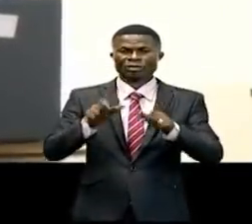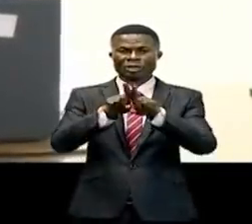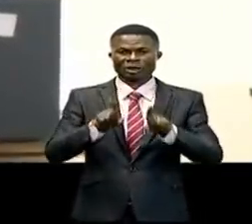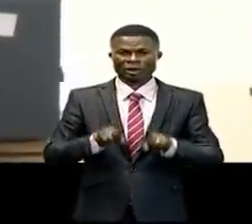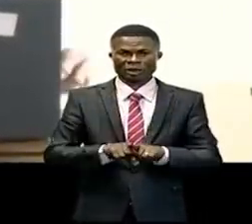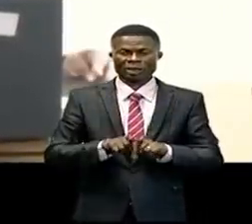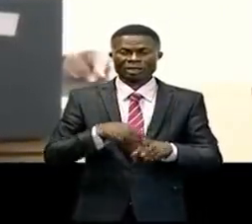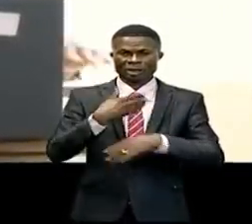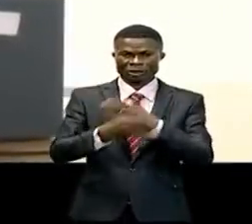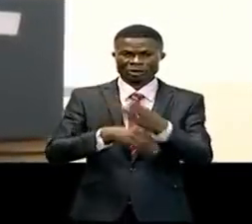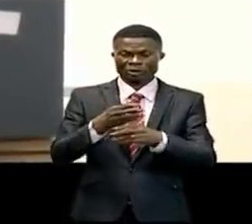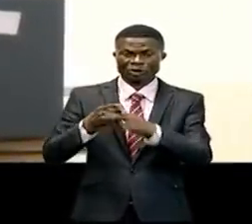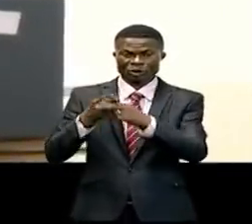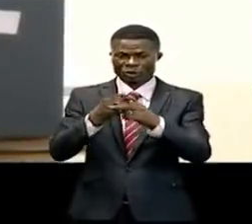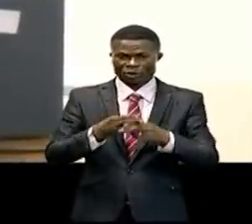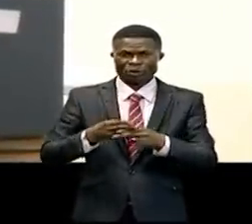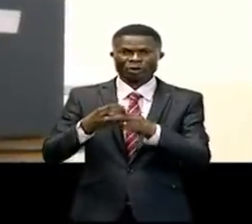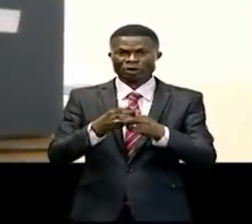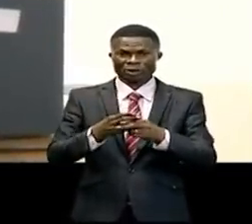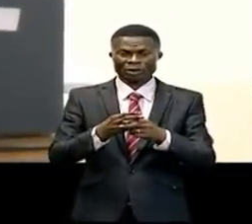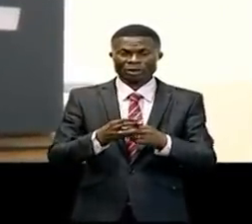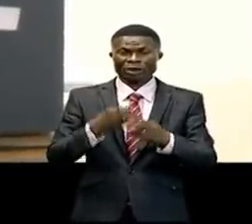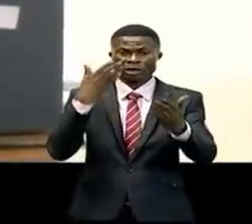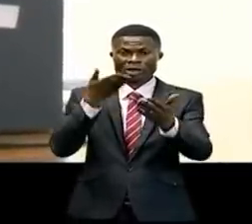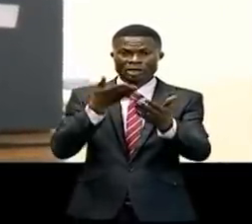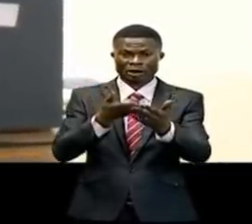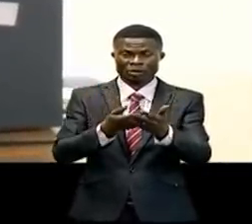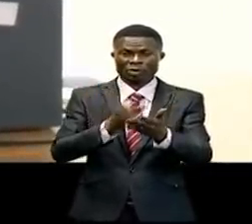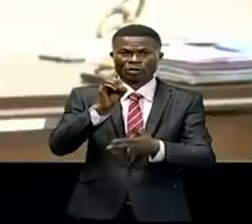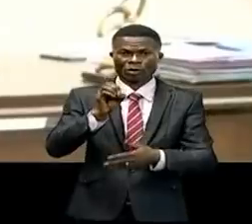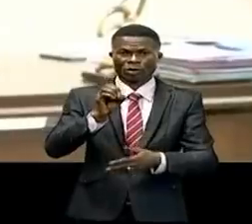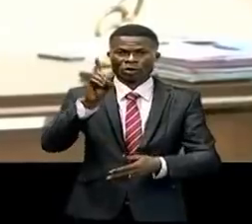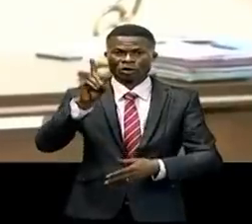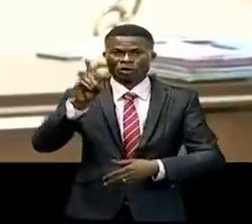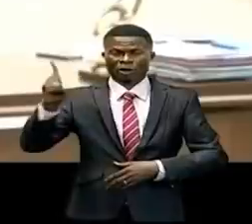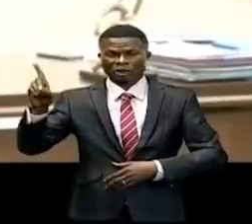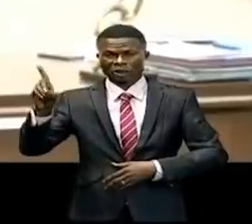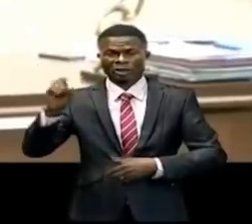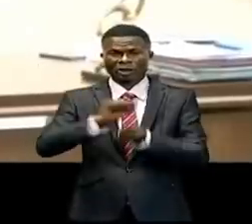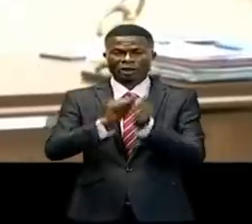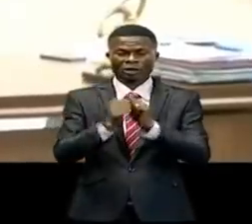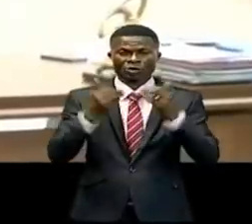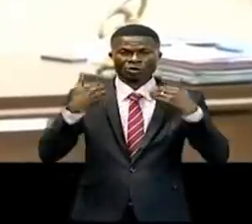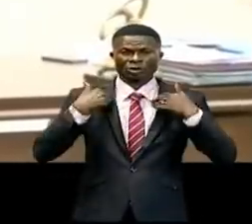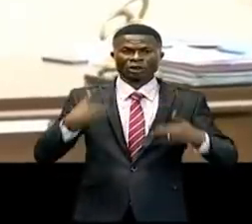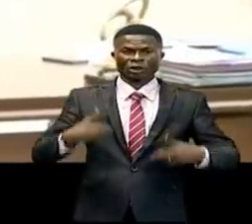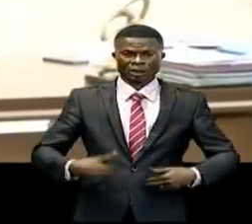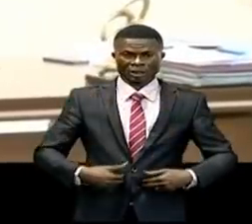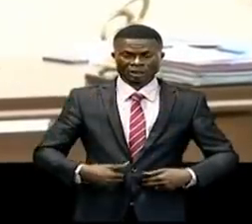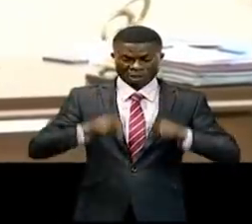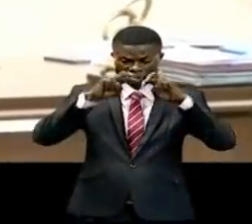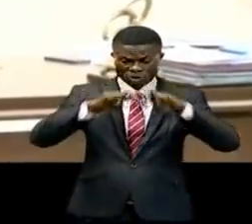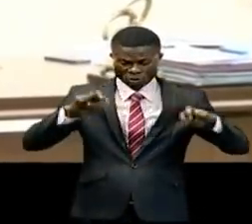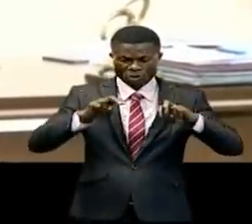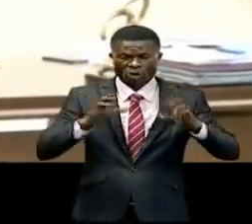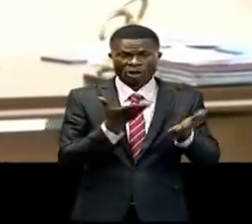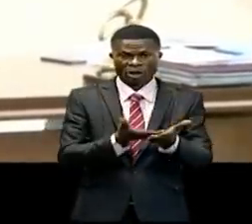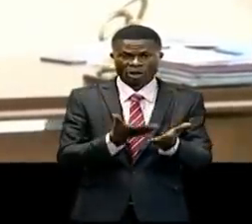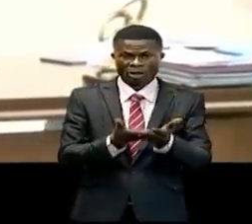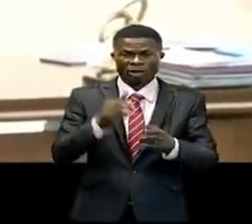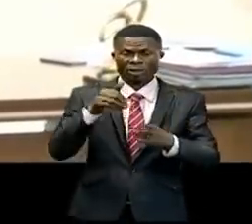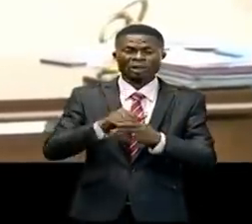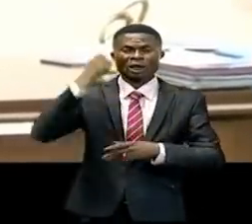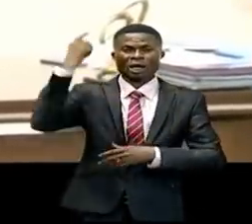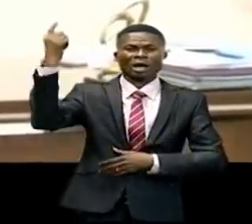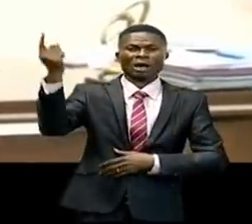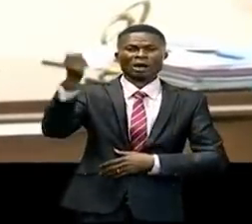pour assurer les suivis des indicateurs des ODD dans le domaine démographique et des santé, des enquêtes sont organisées à travers le